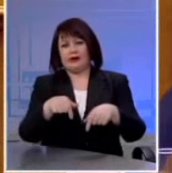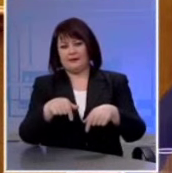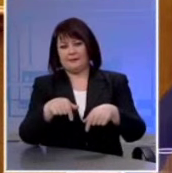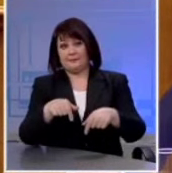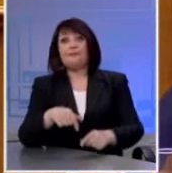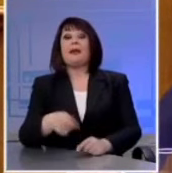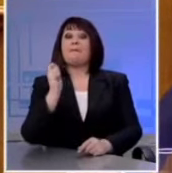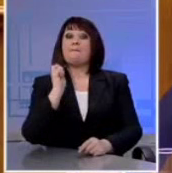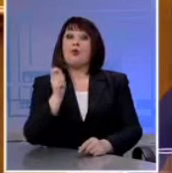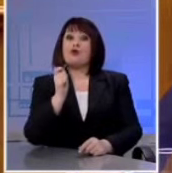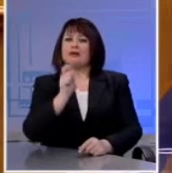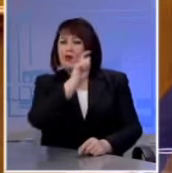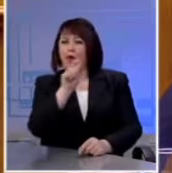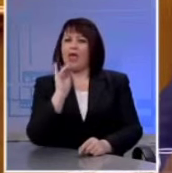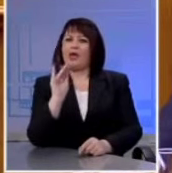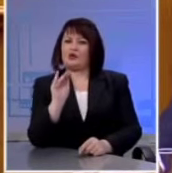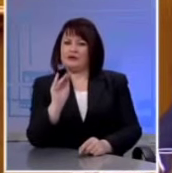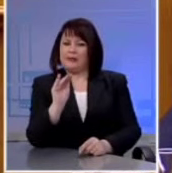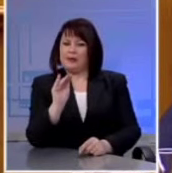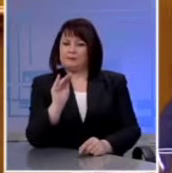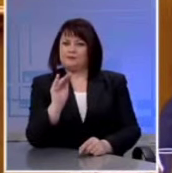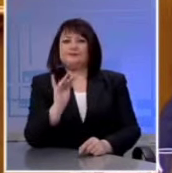Το πολιτικό ερώτημα είναι: